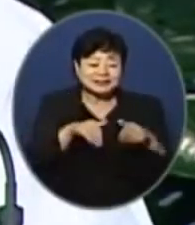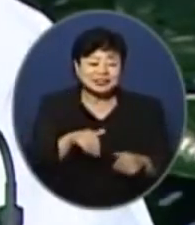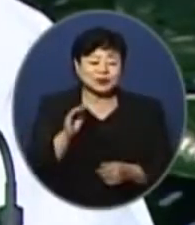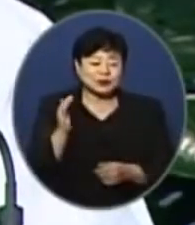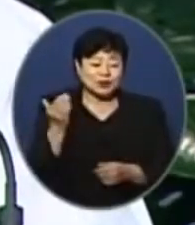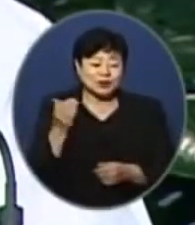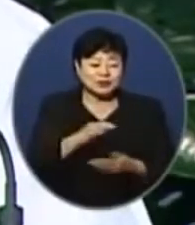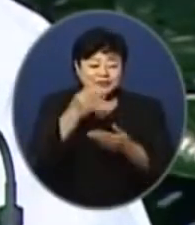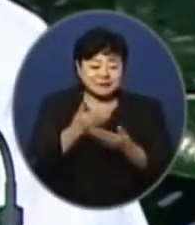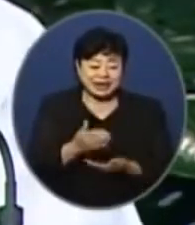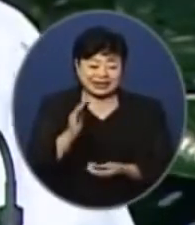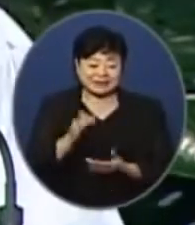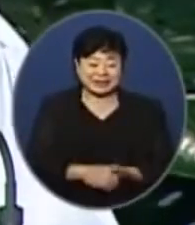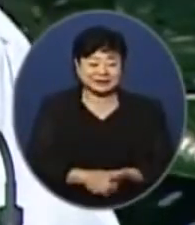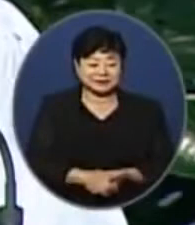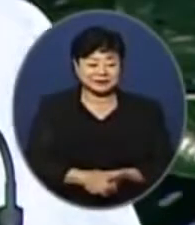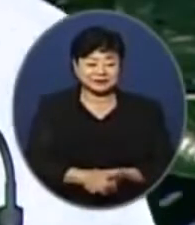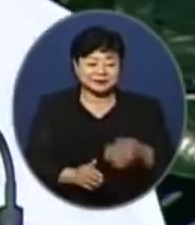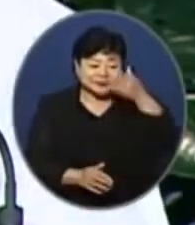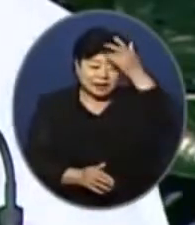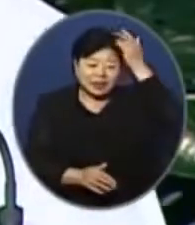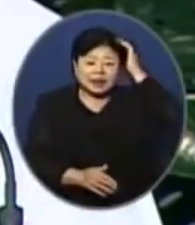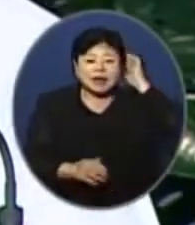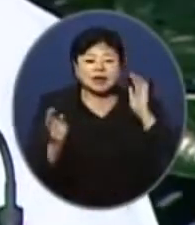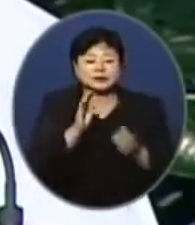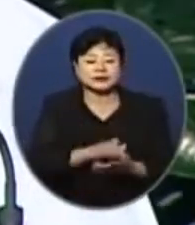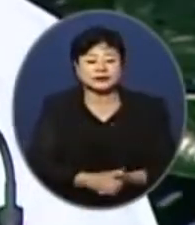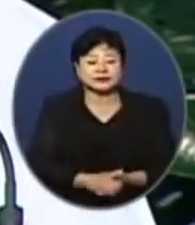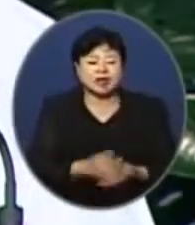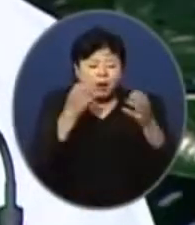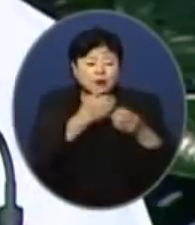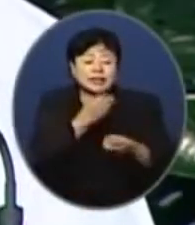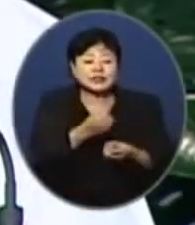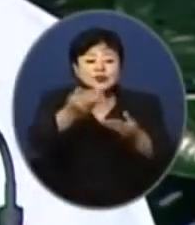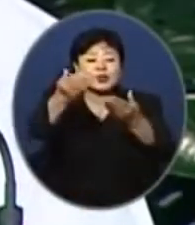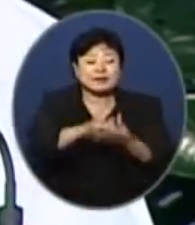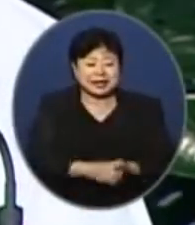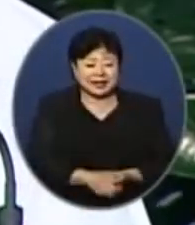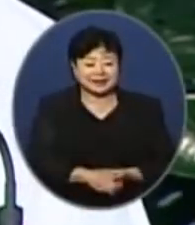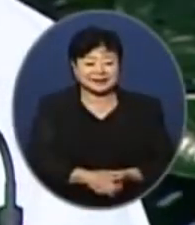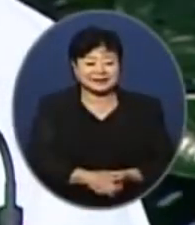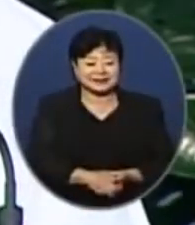일꾼들로 쓰임을 받게 되는 것입니다. 여러분 고난이 축복입니다.